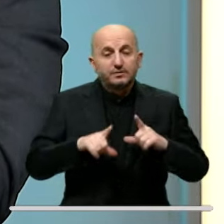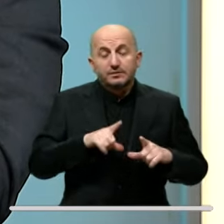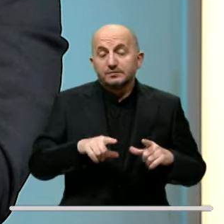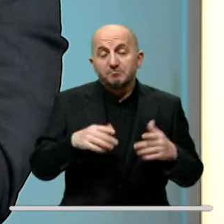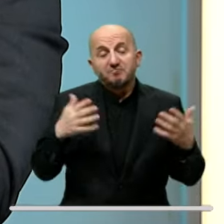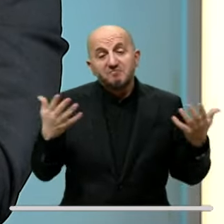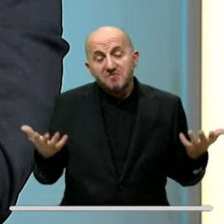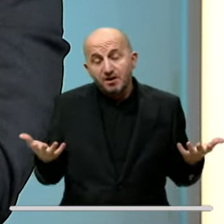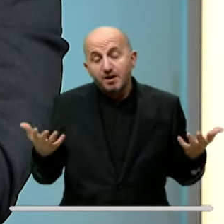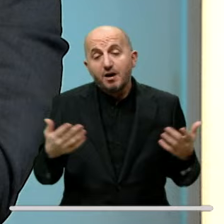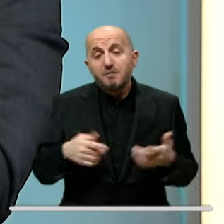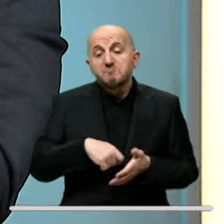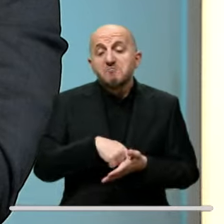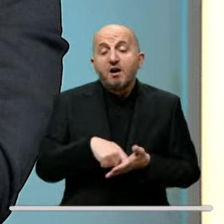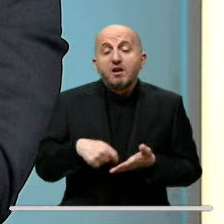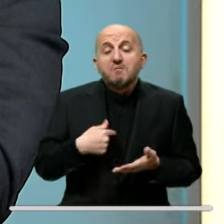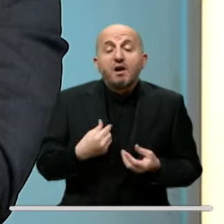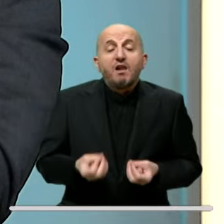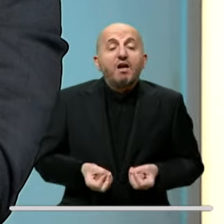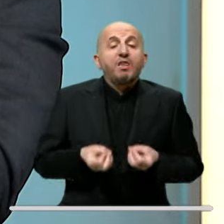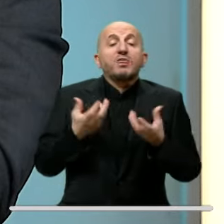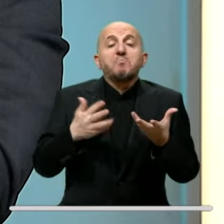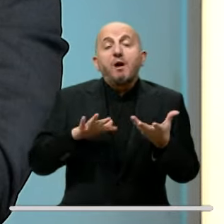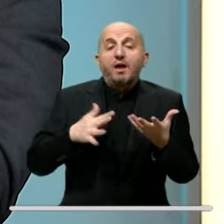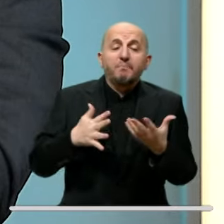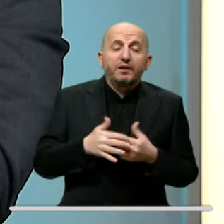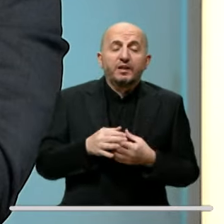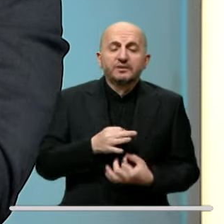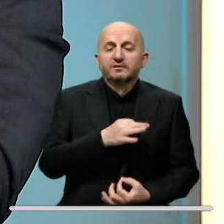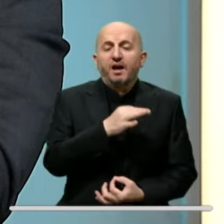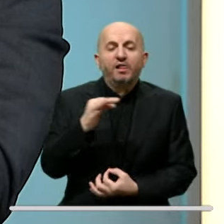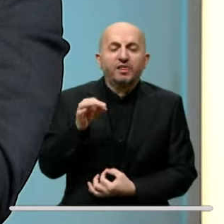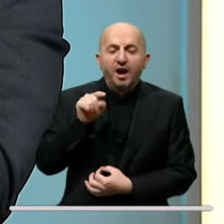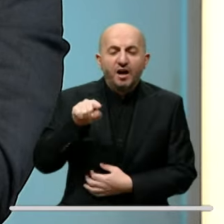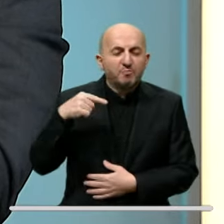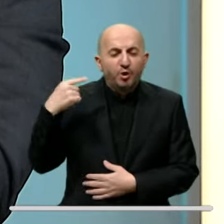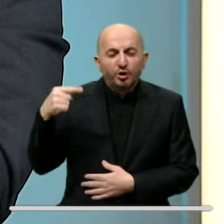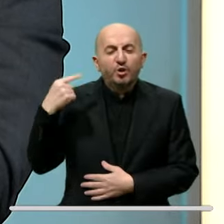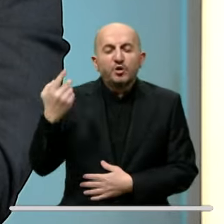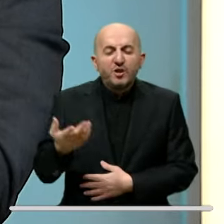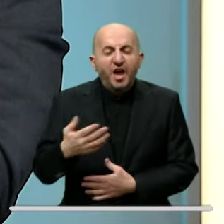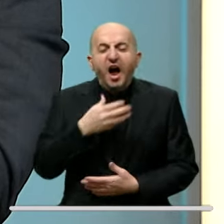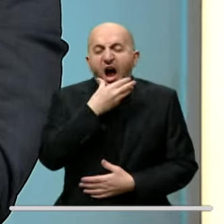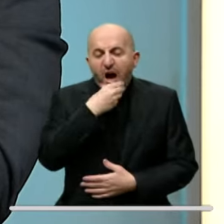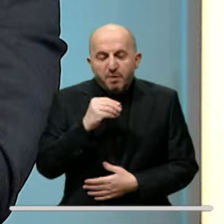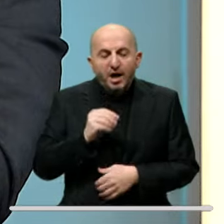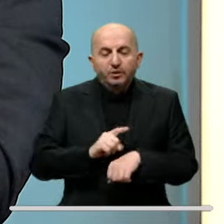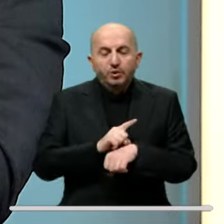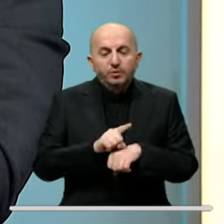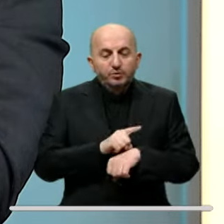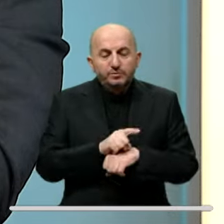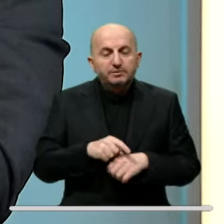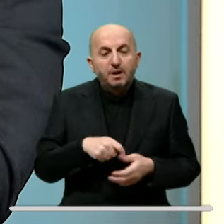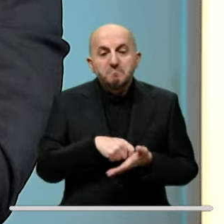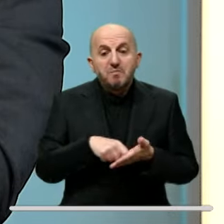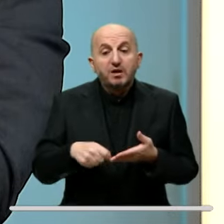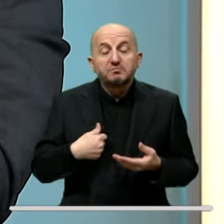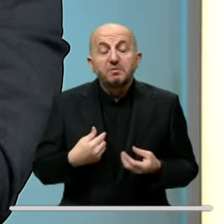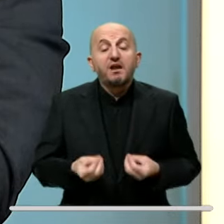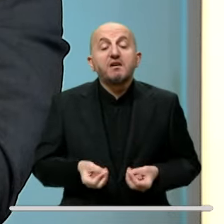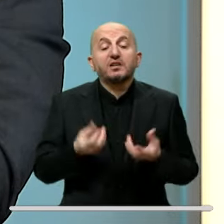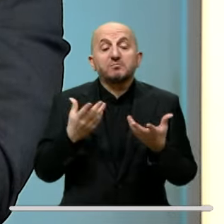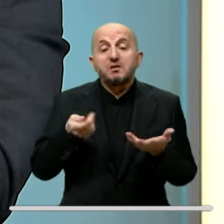veya maaşım bana yetmeyebilir. Hani insanlar bunu düşünebiliyor. Emekli olduğum zaman maaşım bana